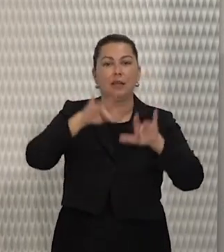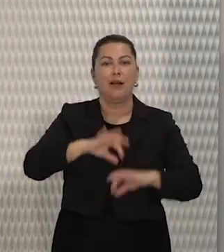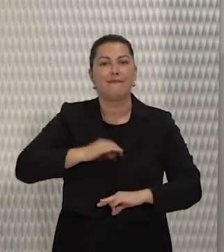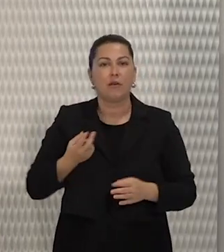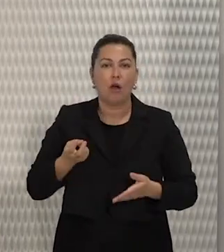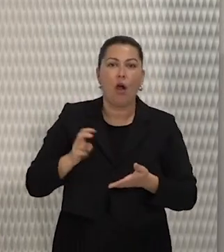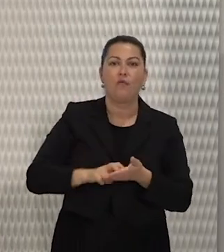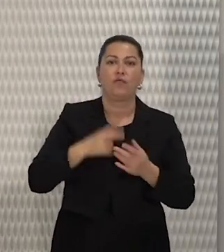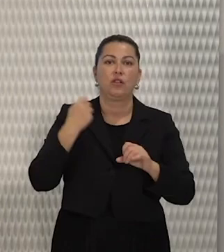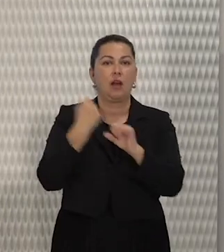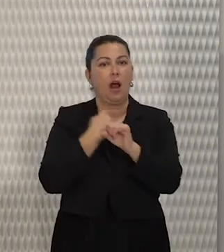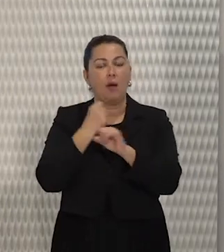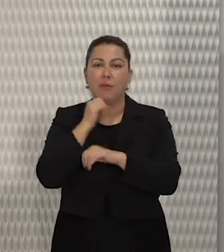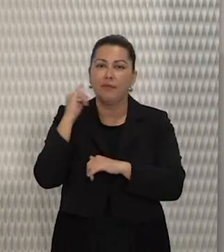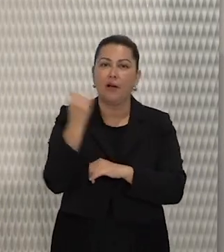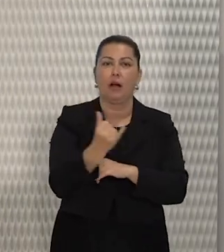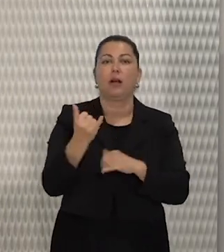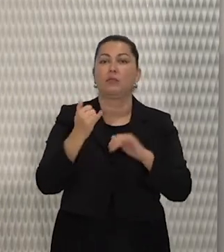Arbeit zu gehen,